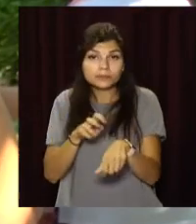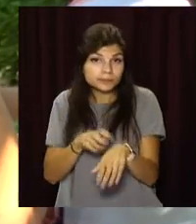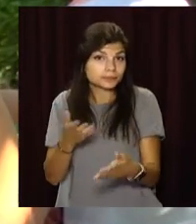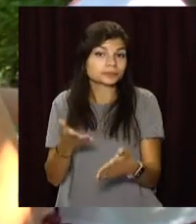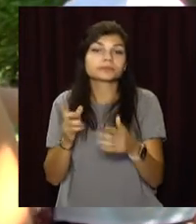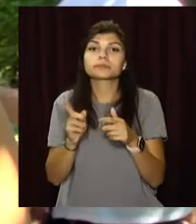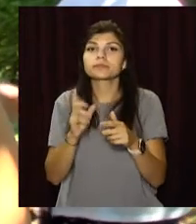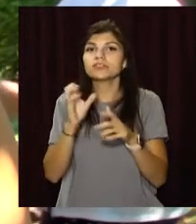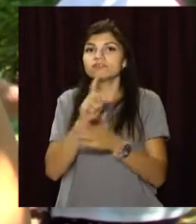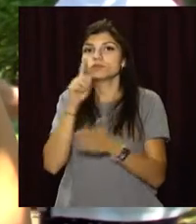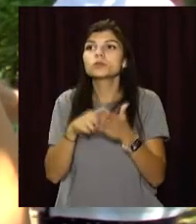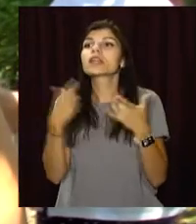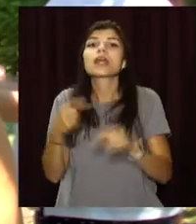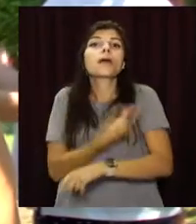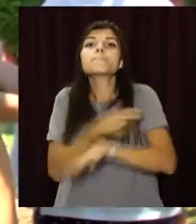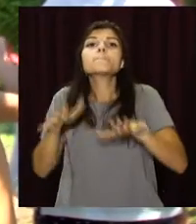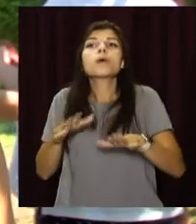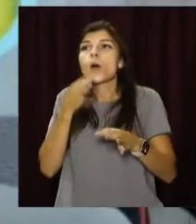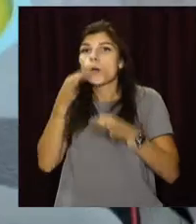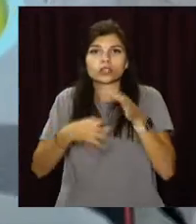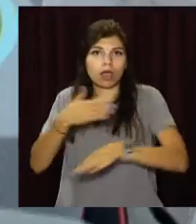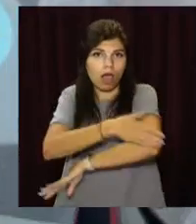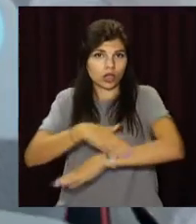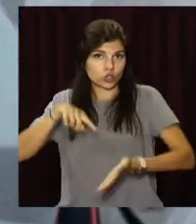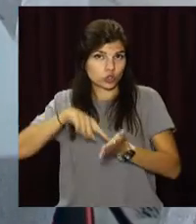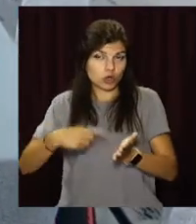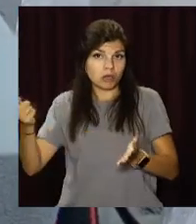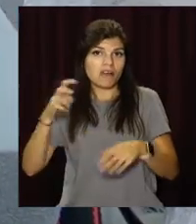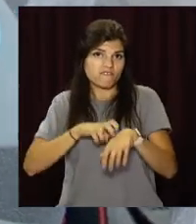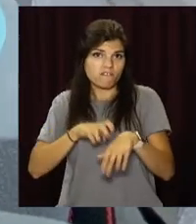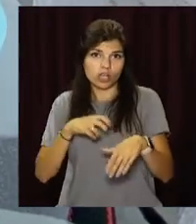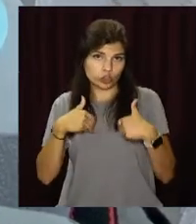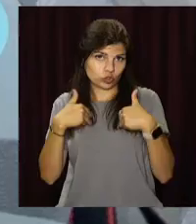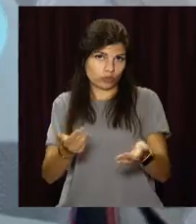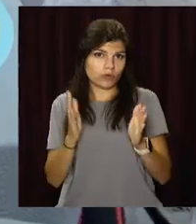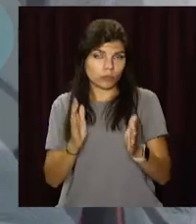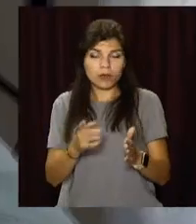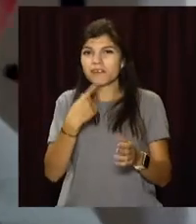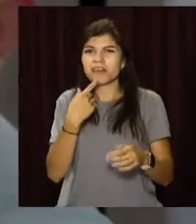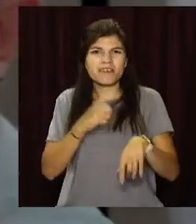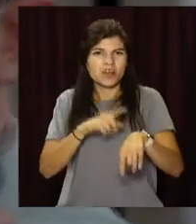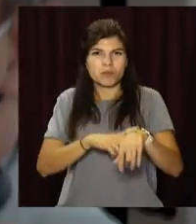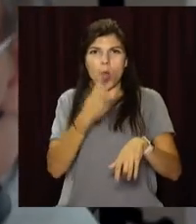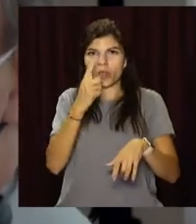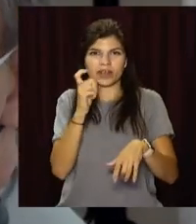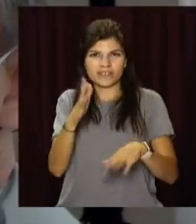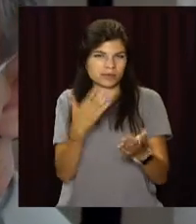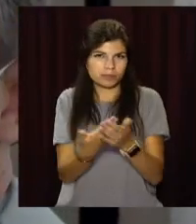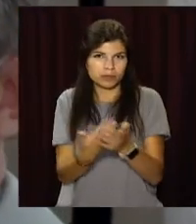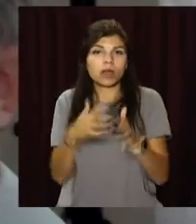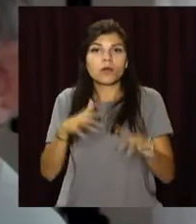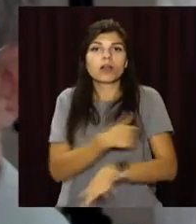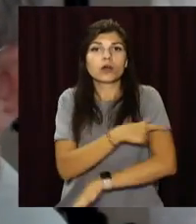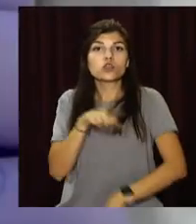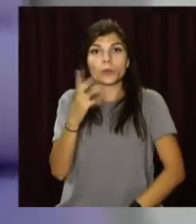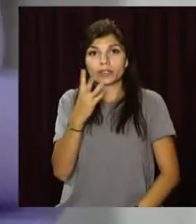лікаря з питанням, де вакцинуватися. Сама процедура щеплення займає не більше хвилини. Проводять її медики міської лікарні